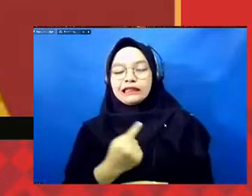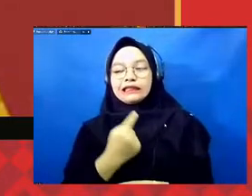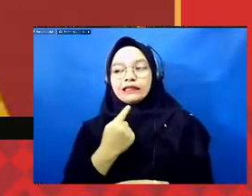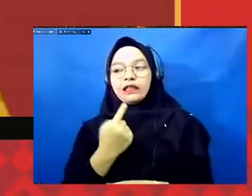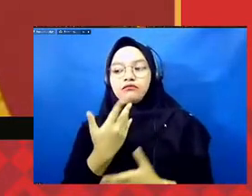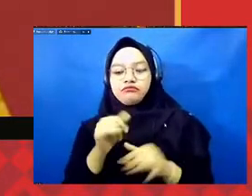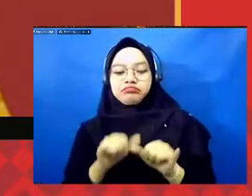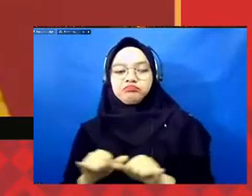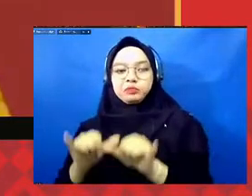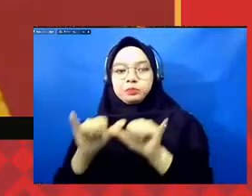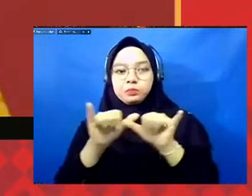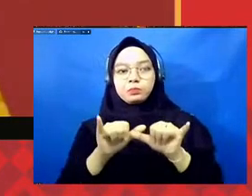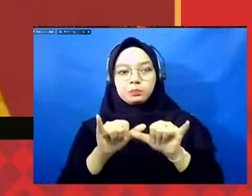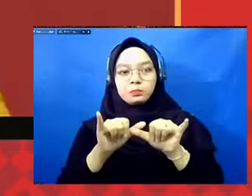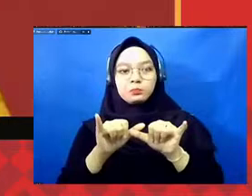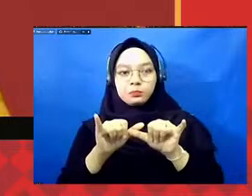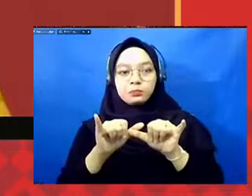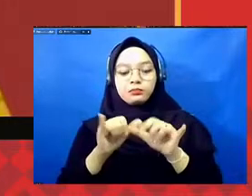bersama-sama